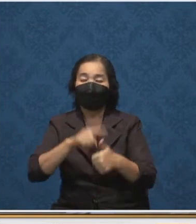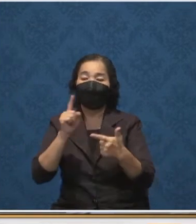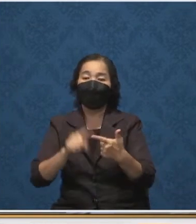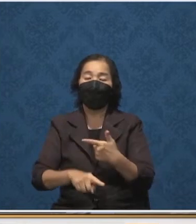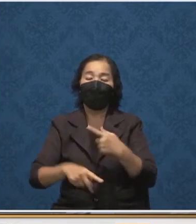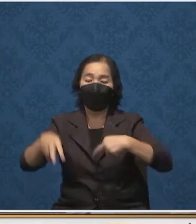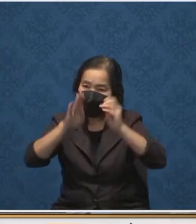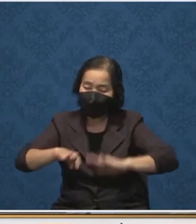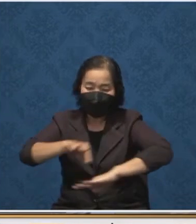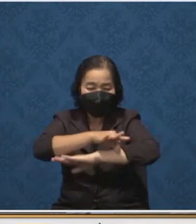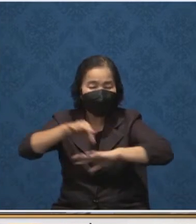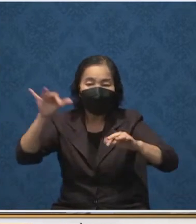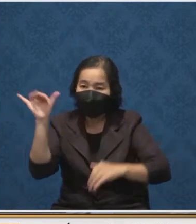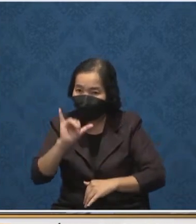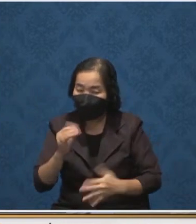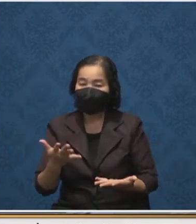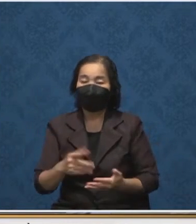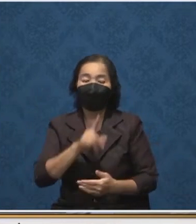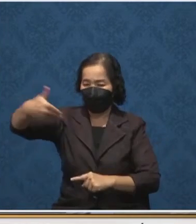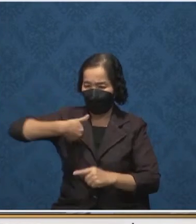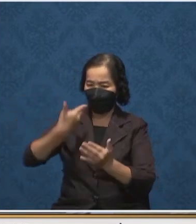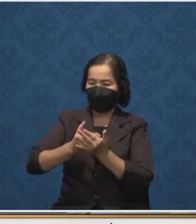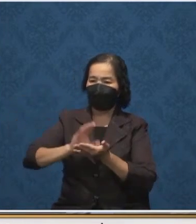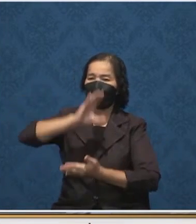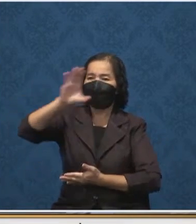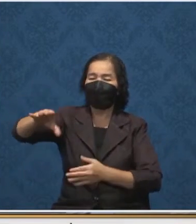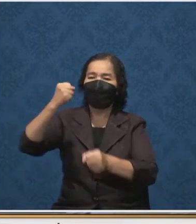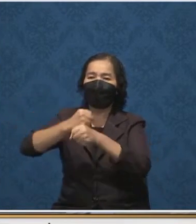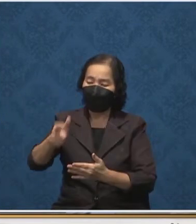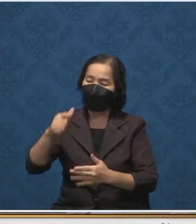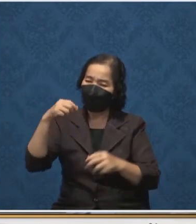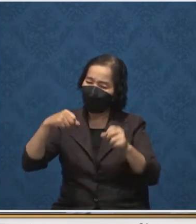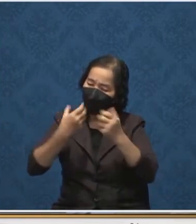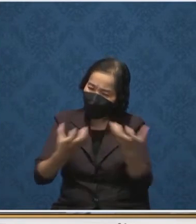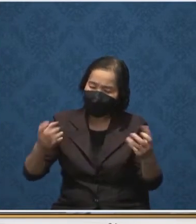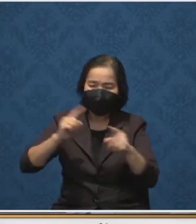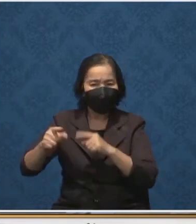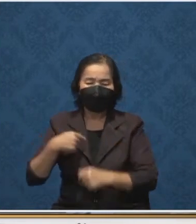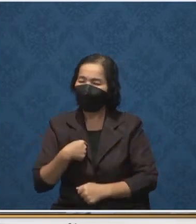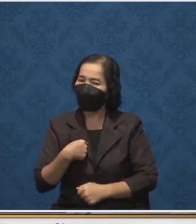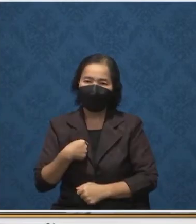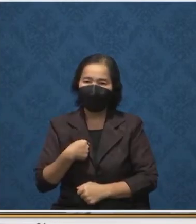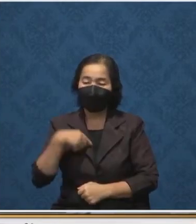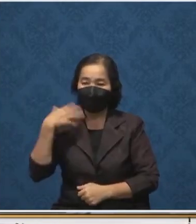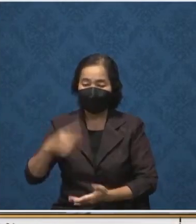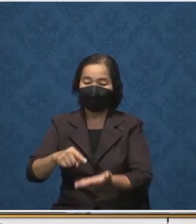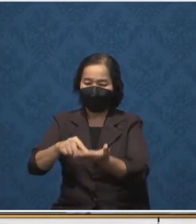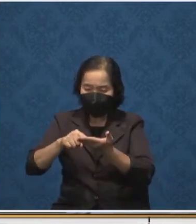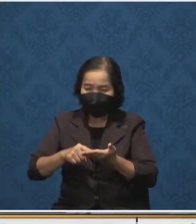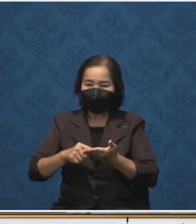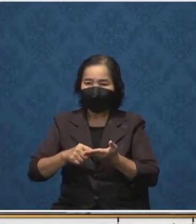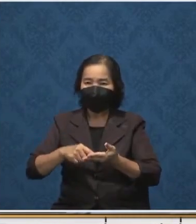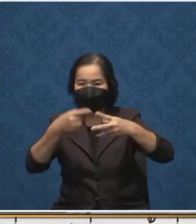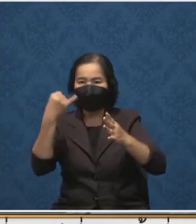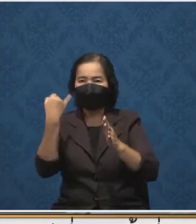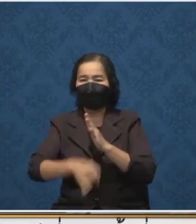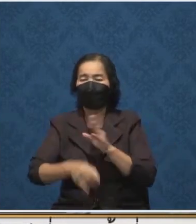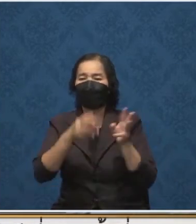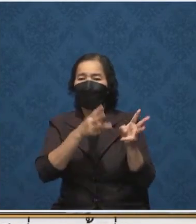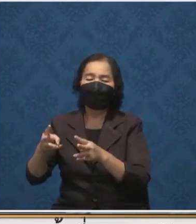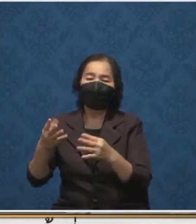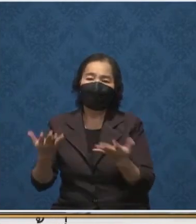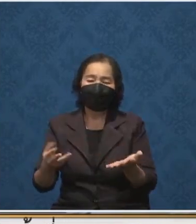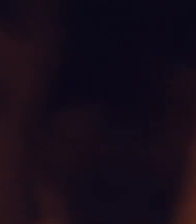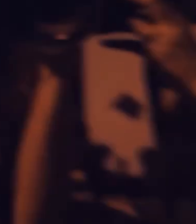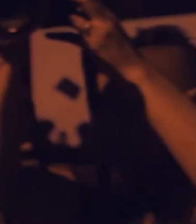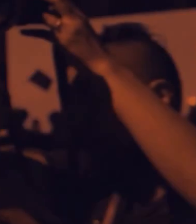ก็ยไม่ได้ทำแต่ของบกอสรางแล้ ของบกวบคุมงานแล้วแล้วยัแ Erfahr เคไปผิดระเบียบโก misschienเงิ ๆๆaret่รู้